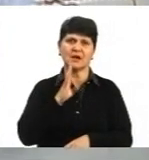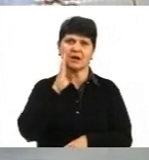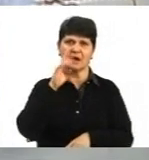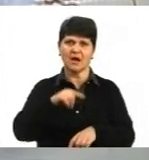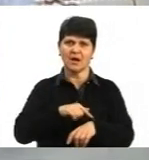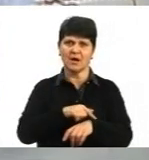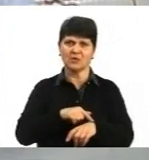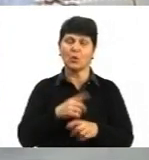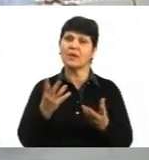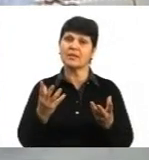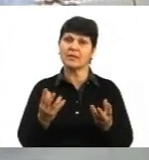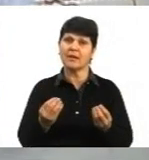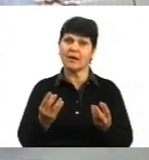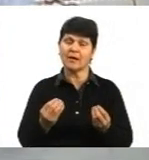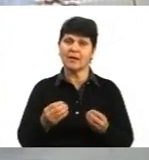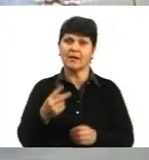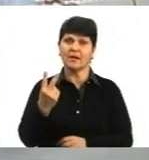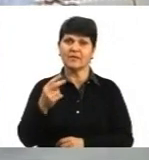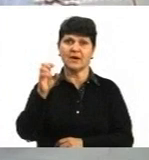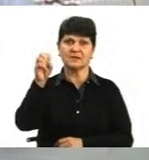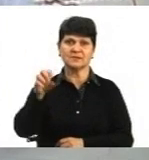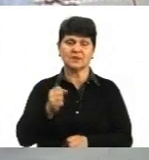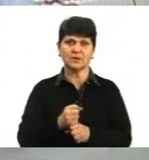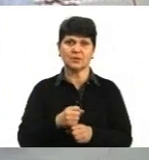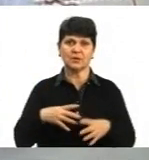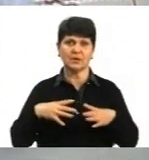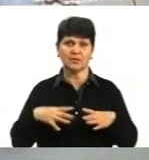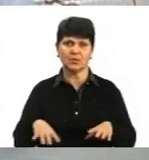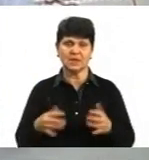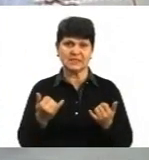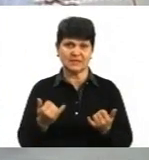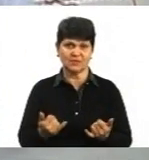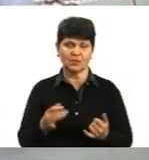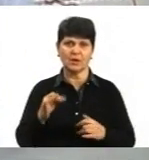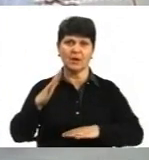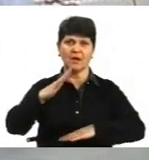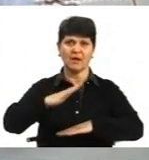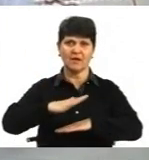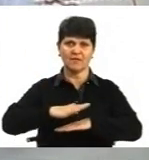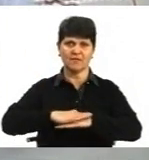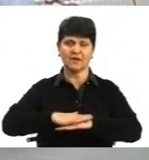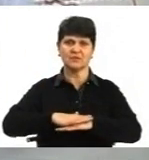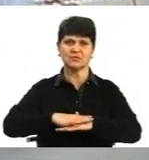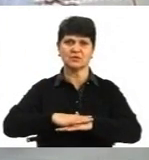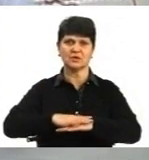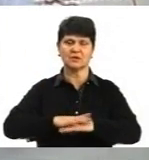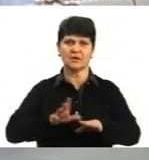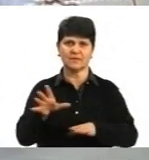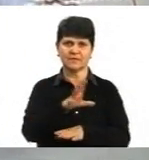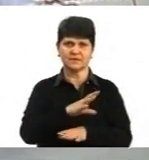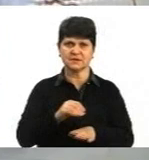дня не працювало вже два світлофорних об'єкта сьогодні, і на вечір світлофорні об'єкти запущені в нормальний